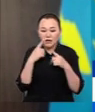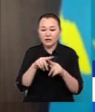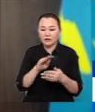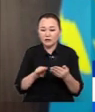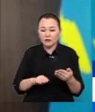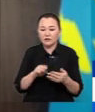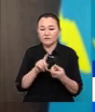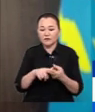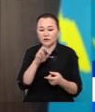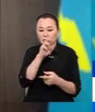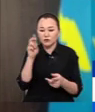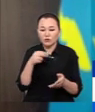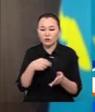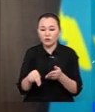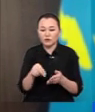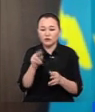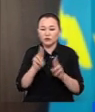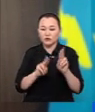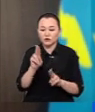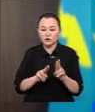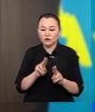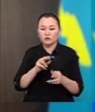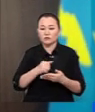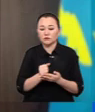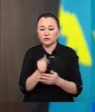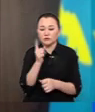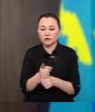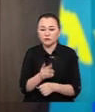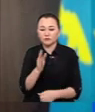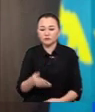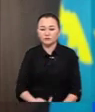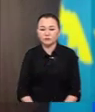мазмұнына қатысты мемлекеттік сатып алу шарттарын белгілеуге тыйым салынады.